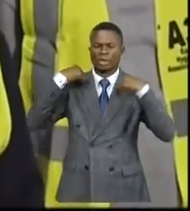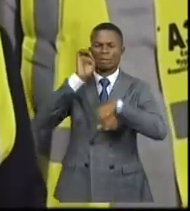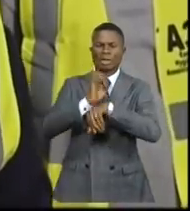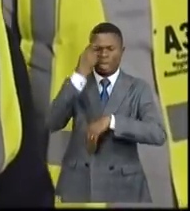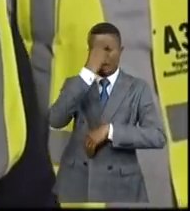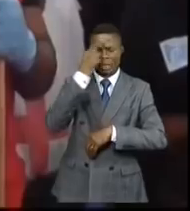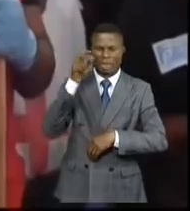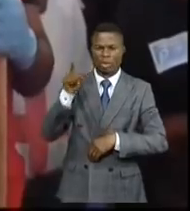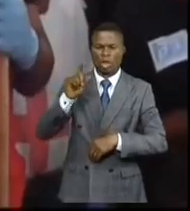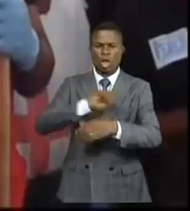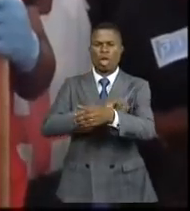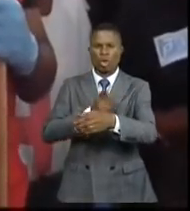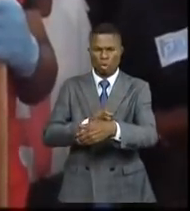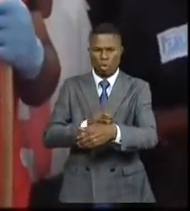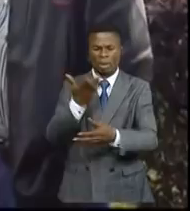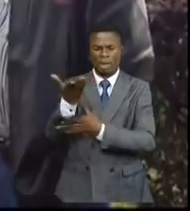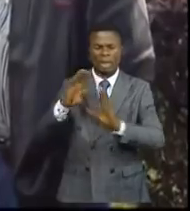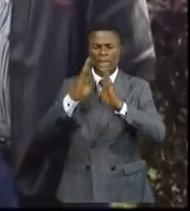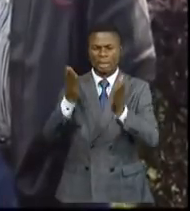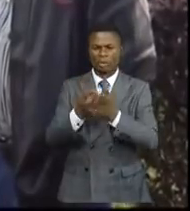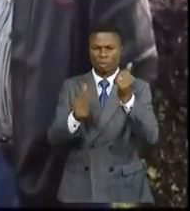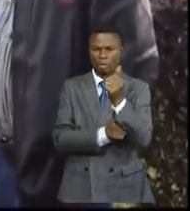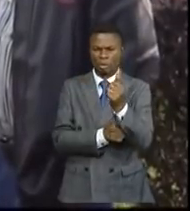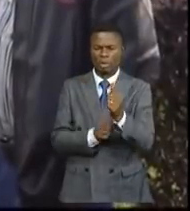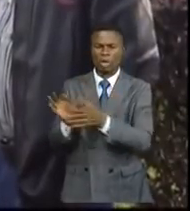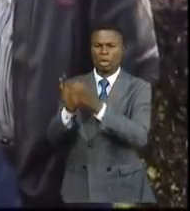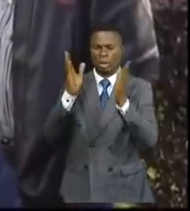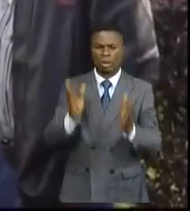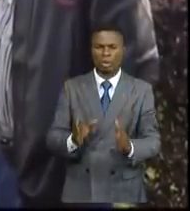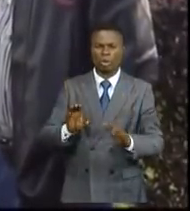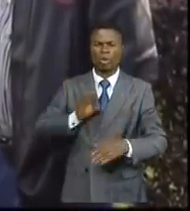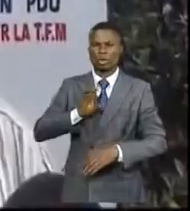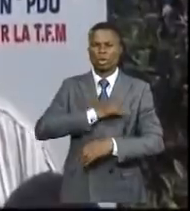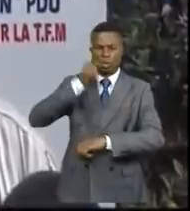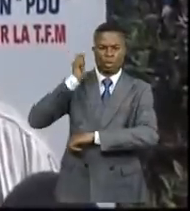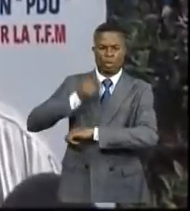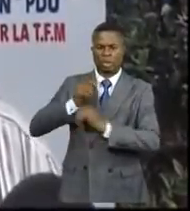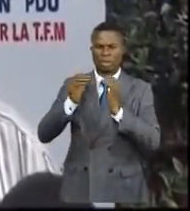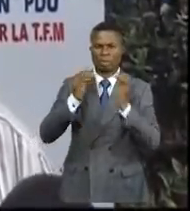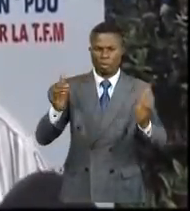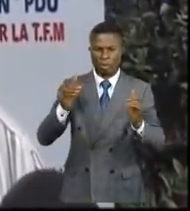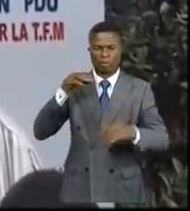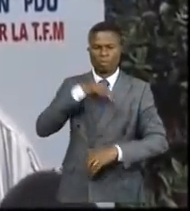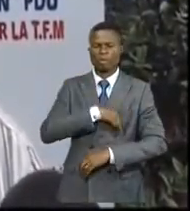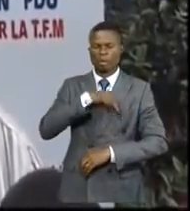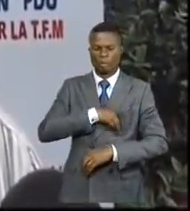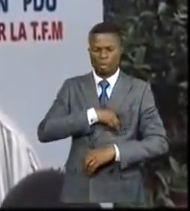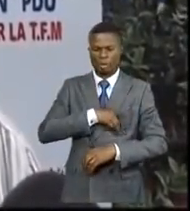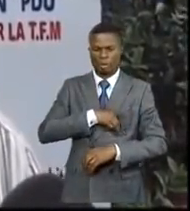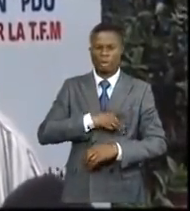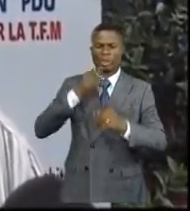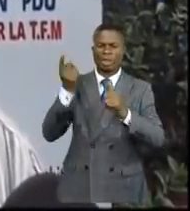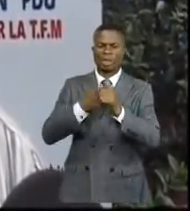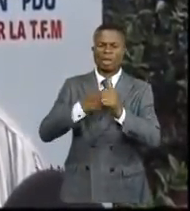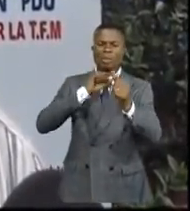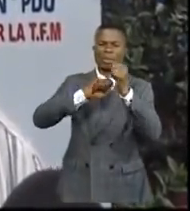engagement citoyen avant d'être complété par les coordonnateurs de la commission justice et paix. Une mission qui consiste à sensibiliser